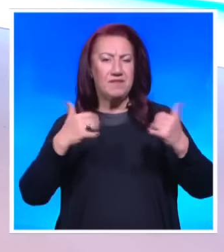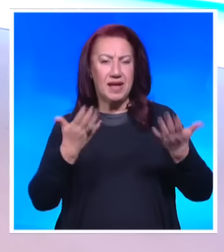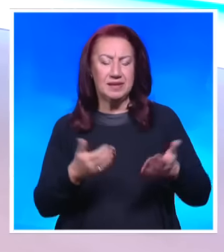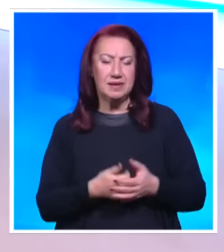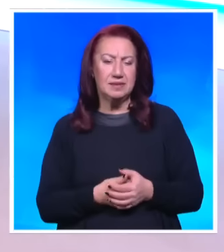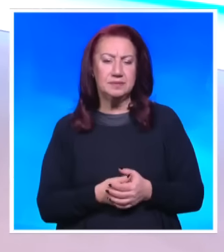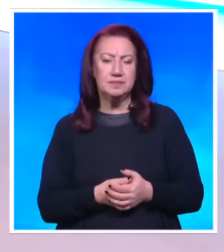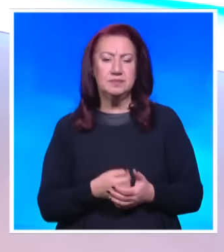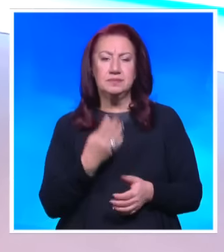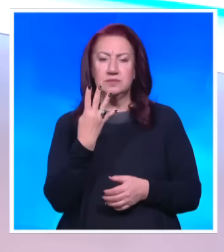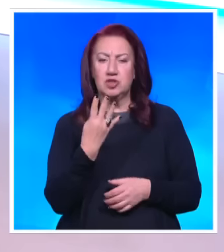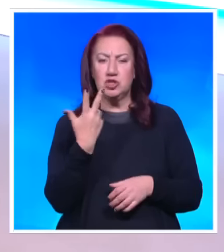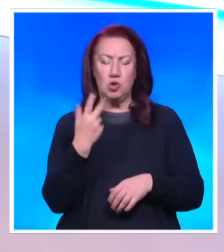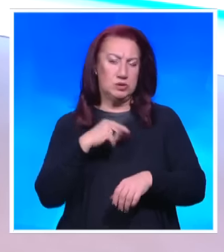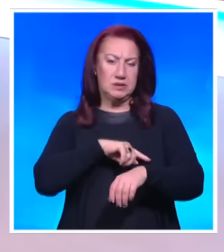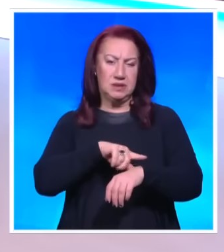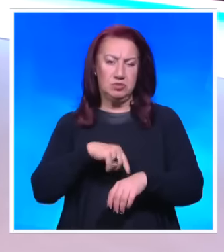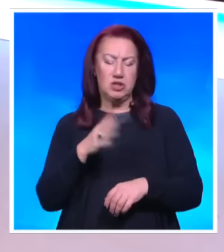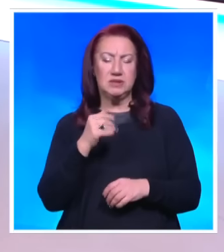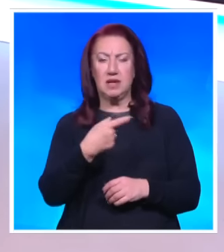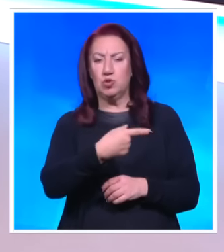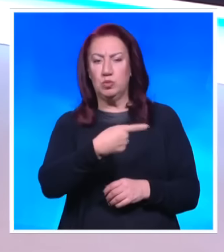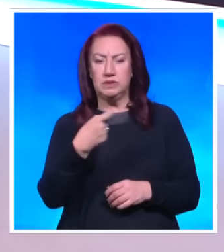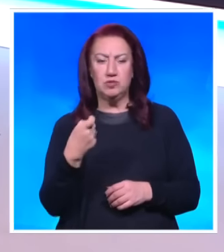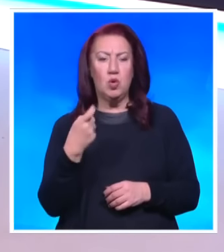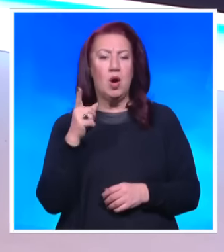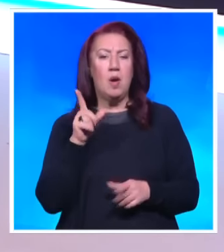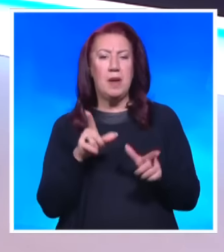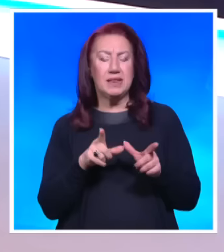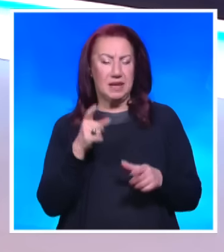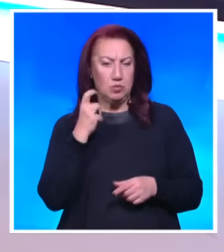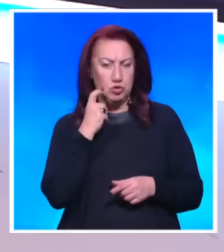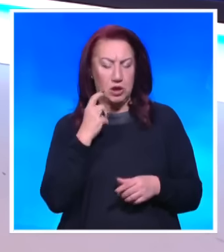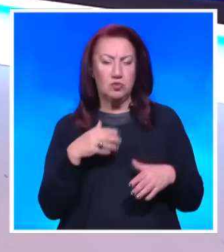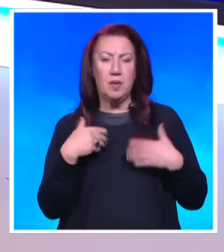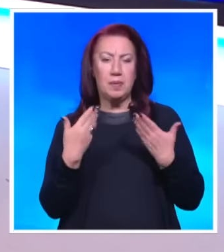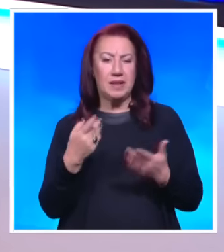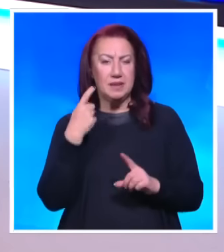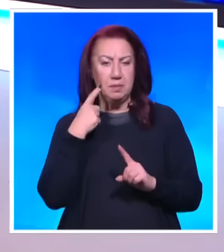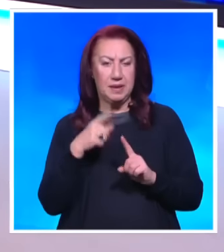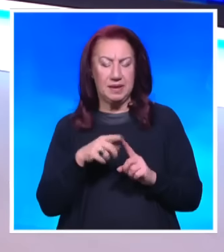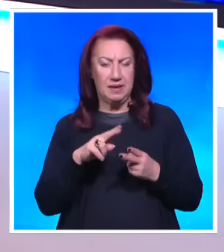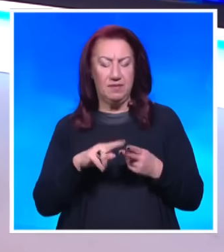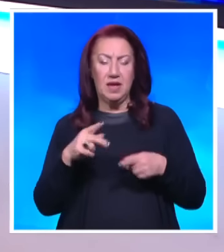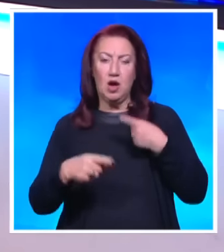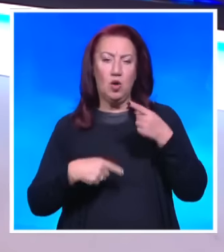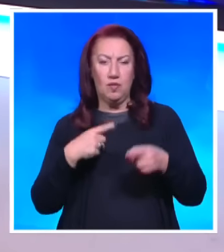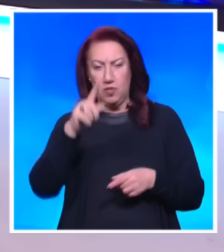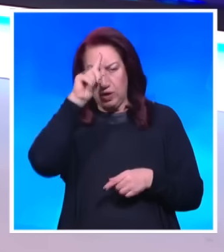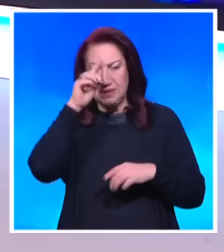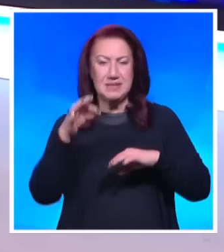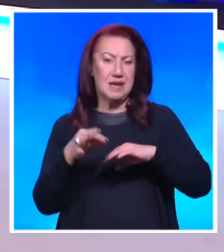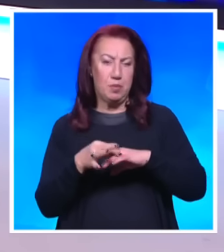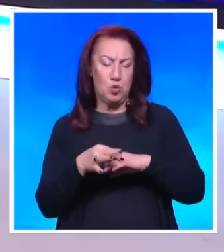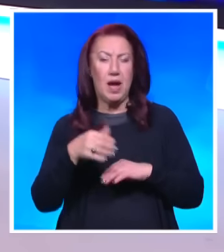48 часа след показното убийство на Мартин Божанов нотариуса пред БТВ говори съпругата му Гергана, която е служител в ГДБОП.